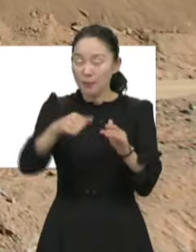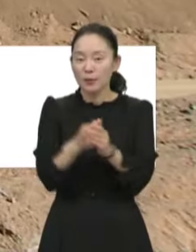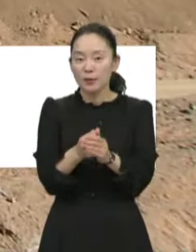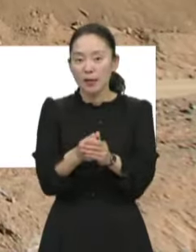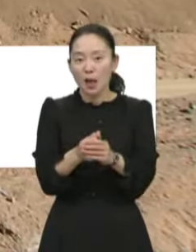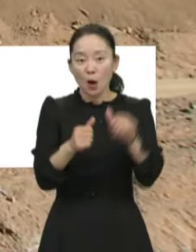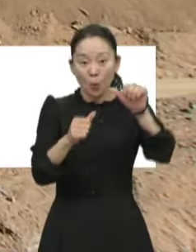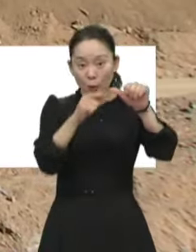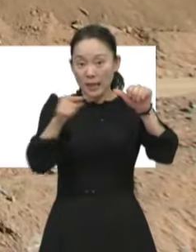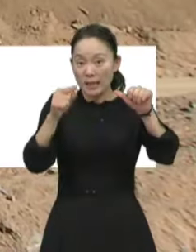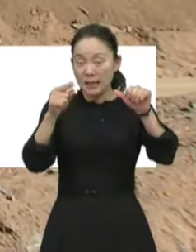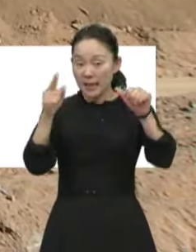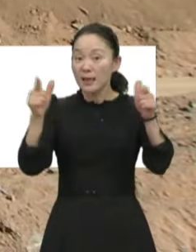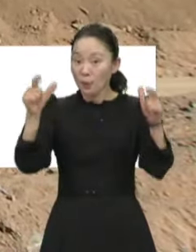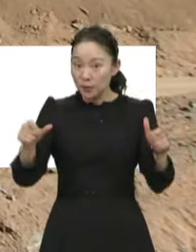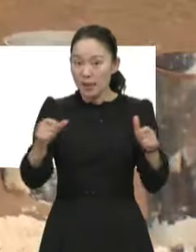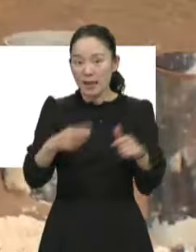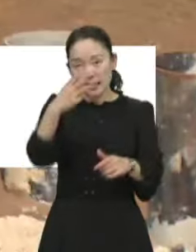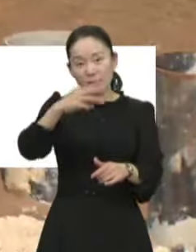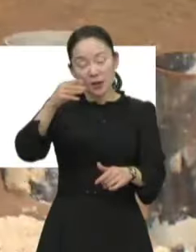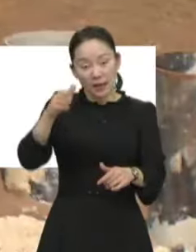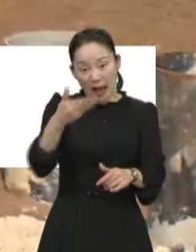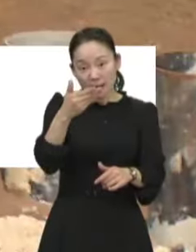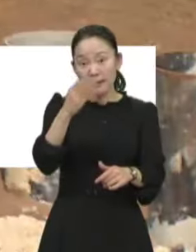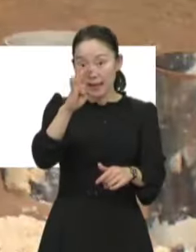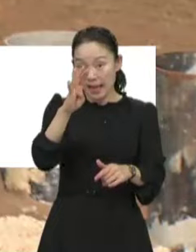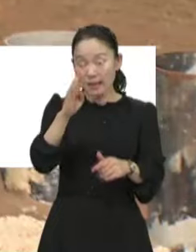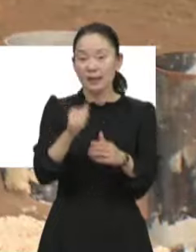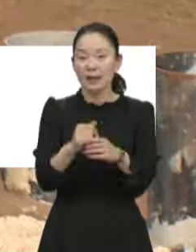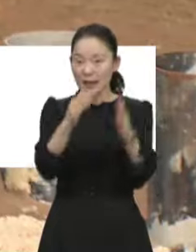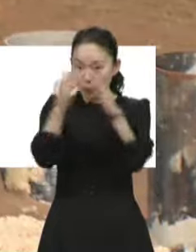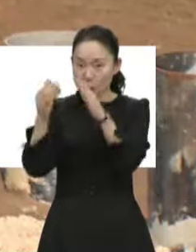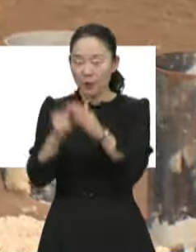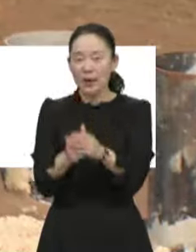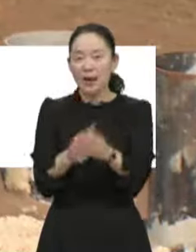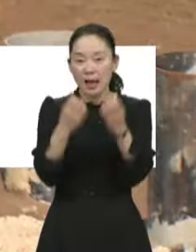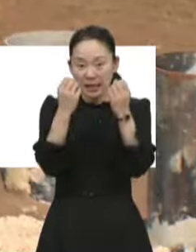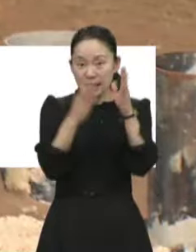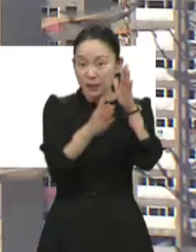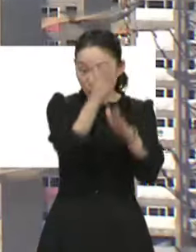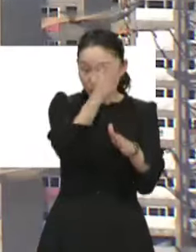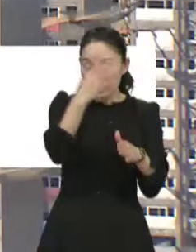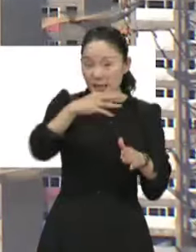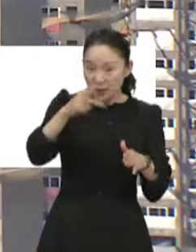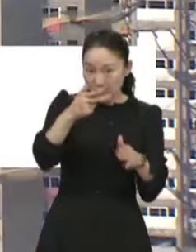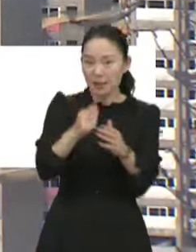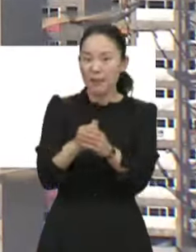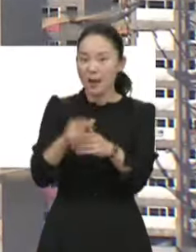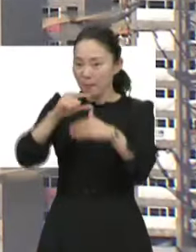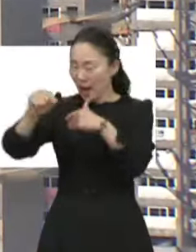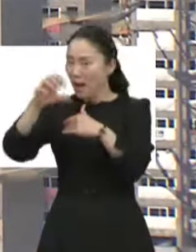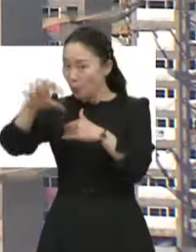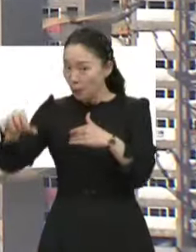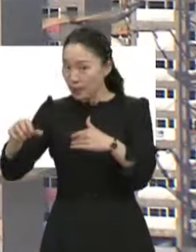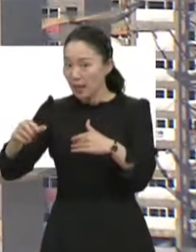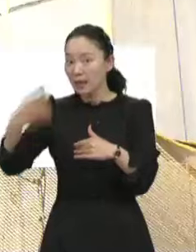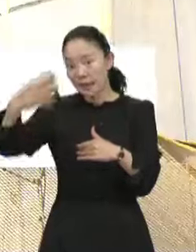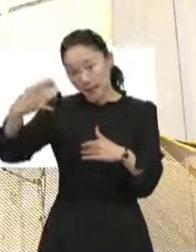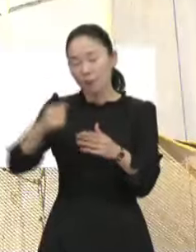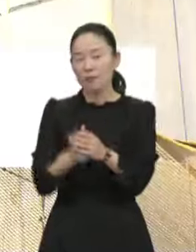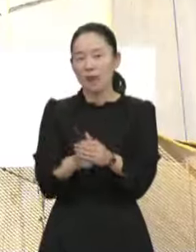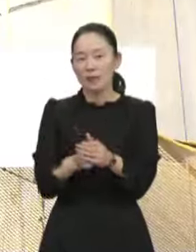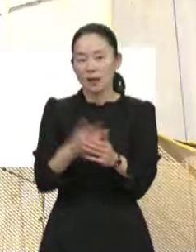아파트는 5-1생활권 3,094가구, 신도시 4,704가구, 읍면지역 4,016가구